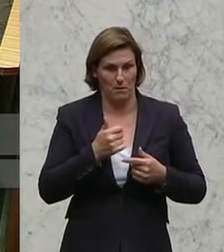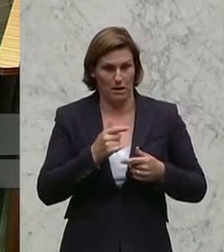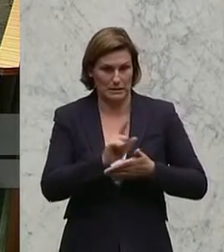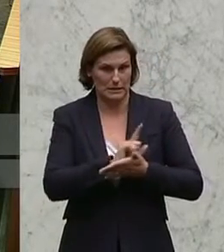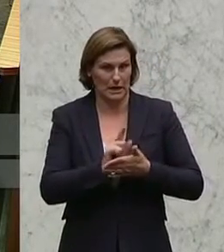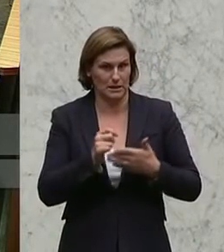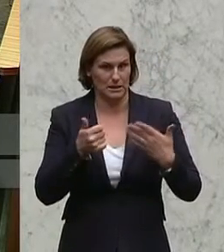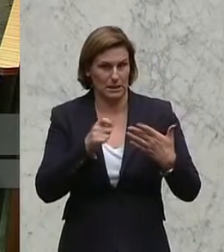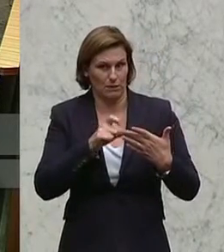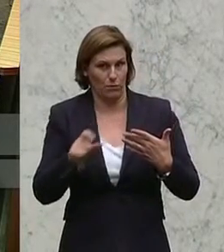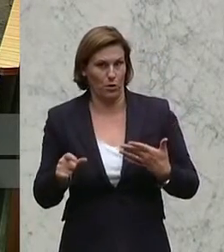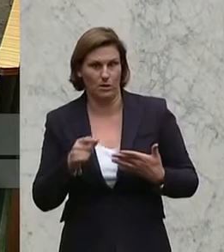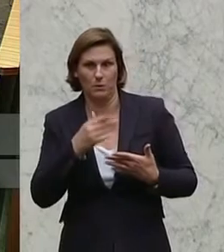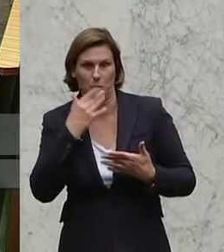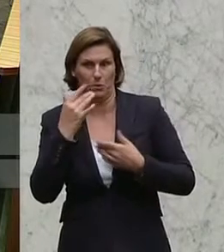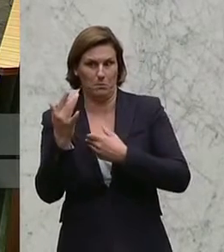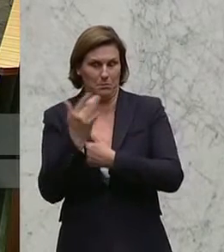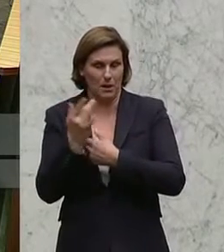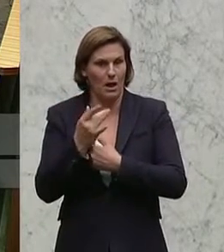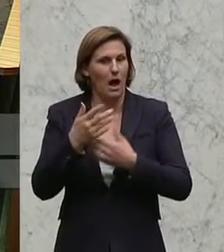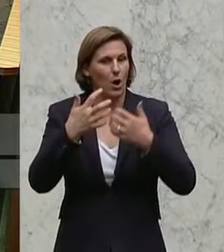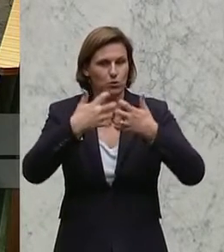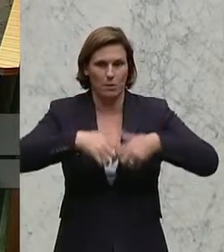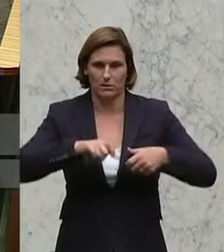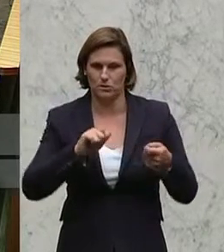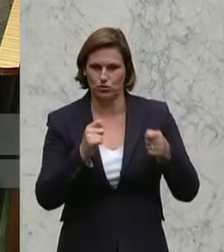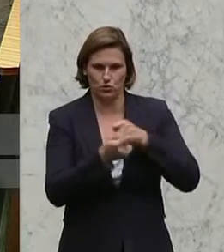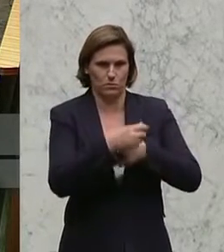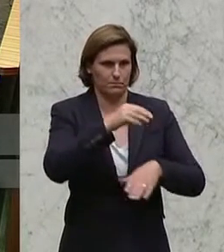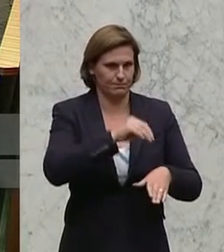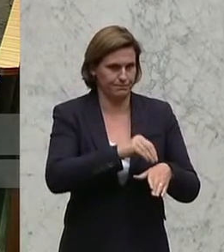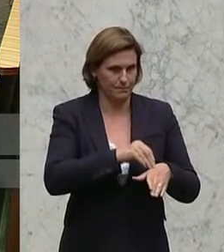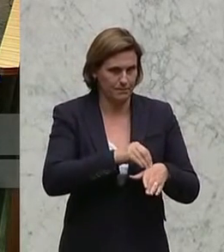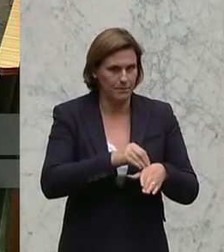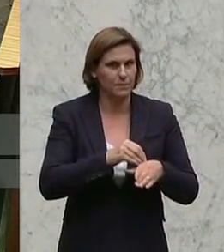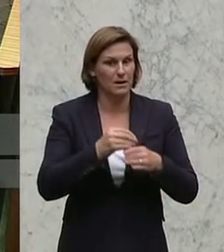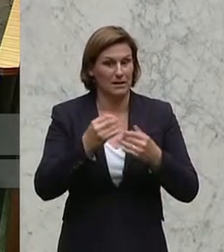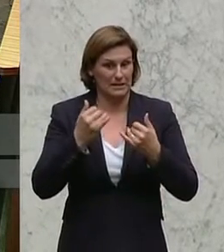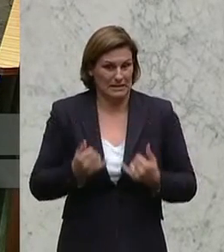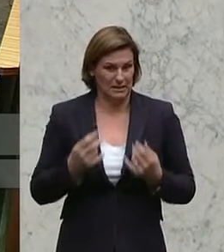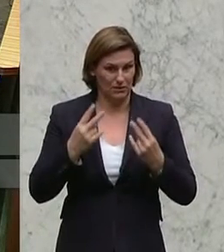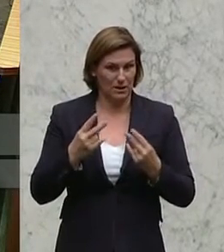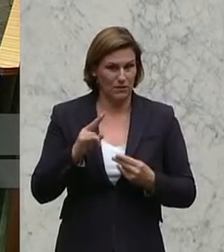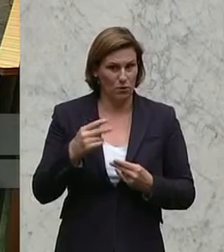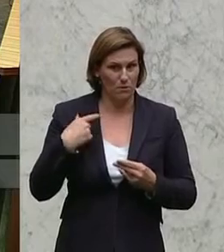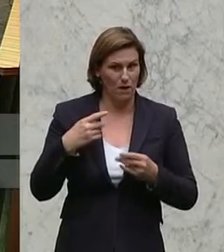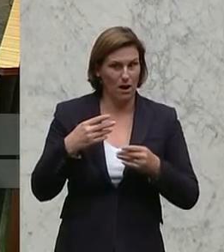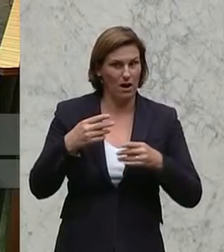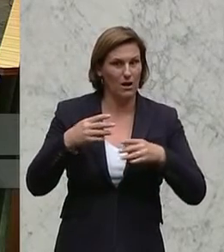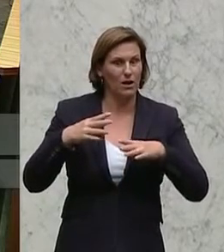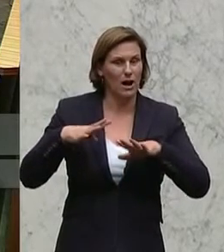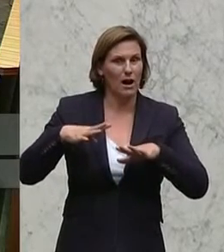von 6 Wochen, wird nicht beeinsprucht, dann wird automatisch umgewandelt. Es ist aus dem Grund so wichtig, wir haben derzeit seit 1968